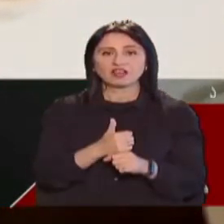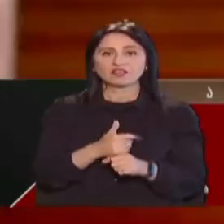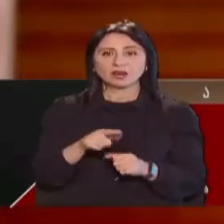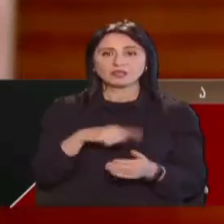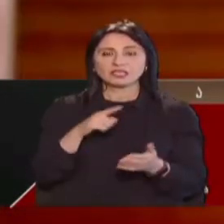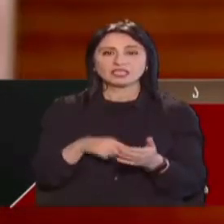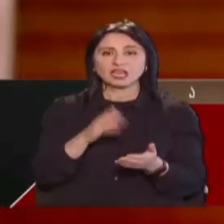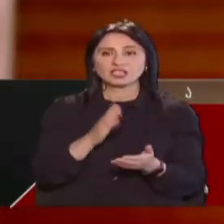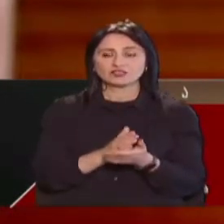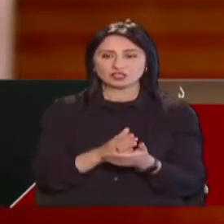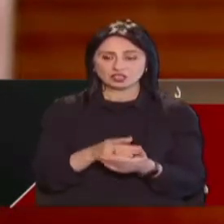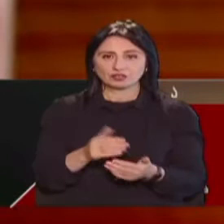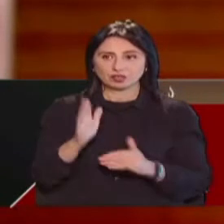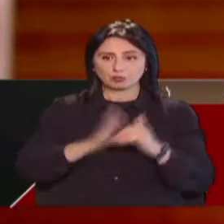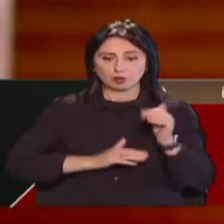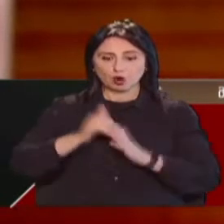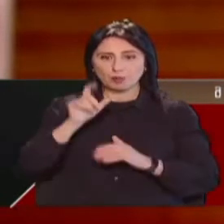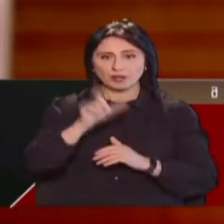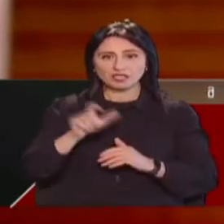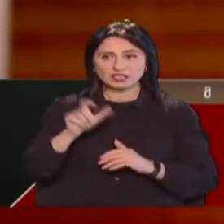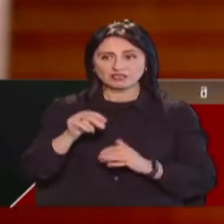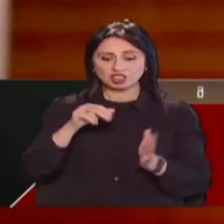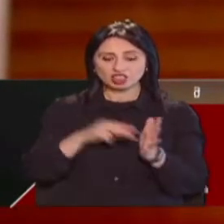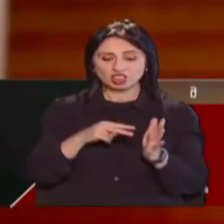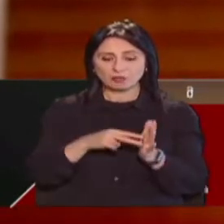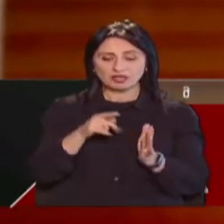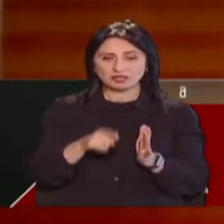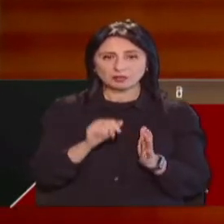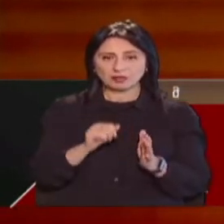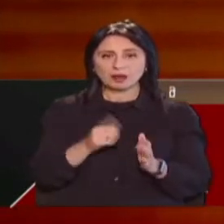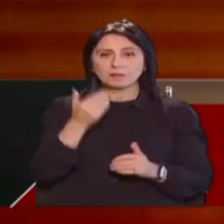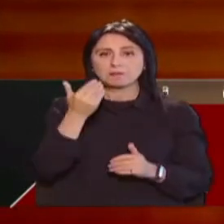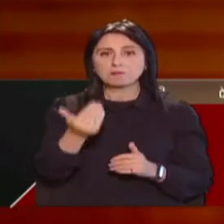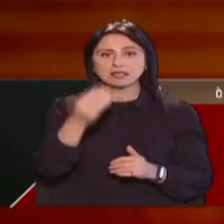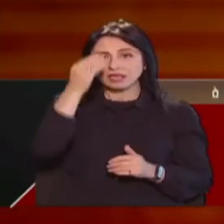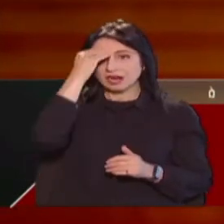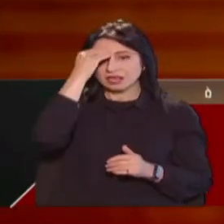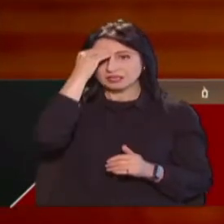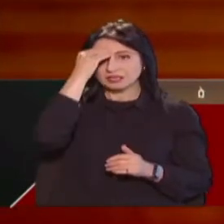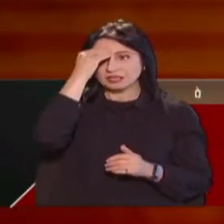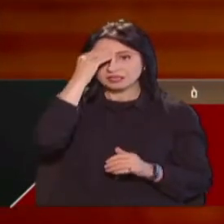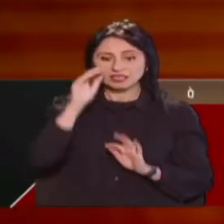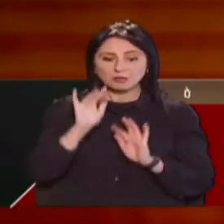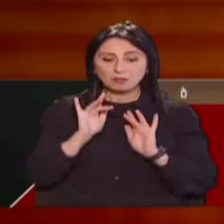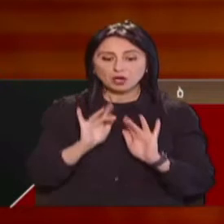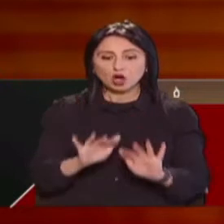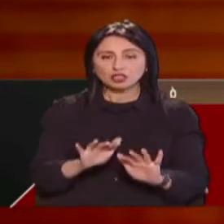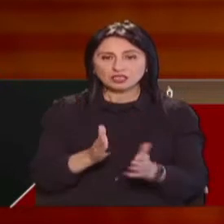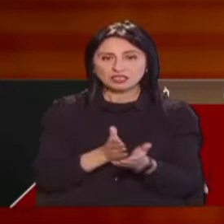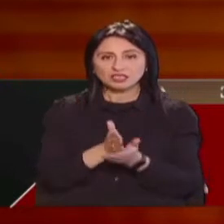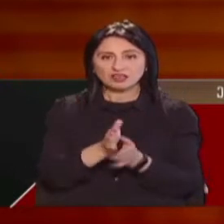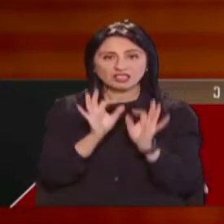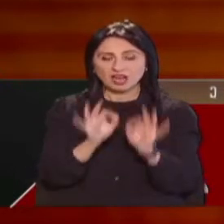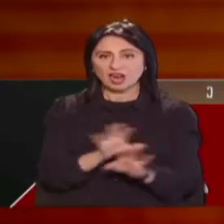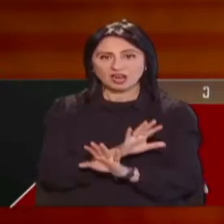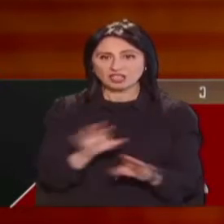am saketshi aris dargis profesionalebis shephaseba da mati azrit procesi tsavida